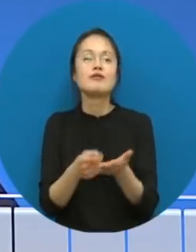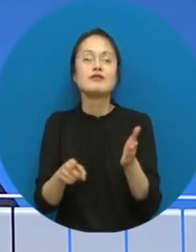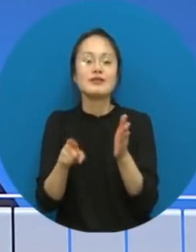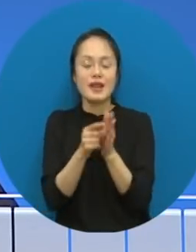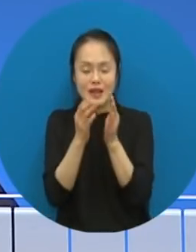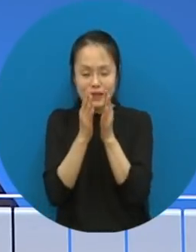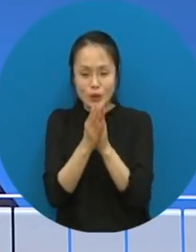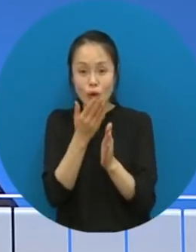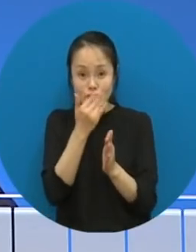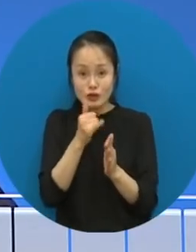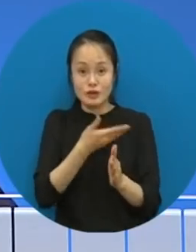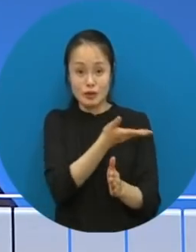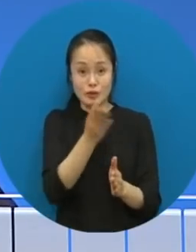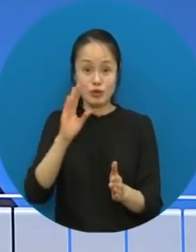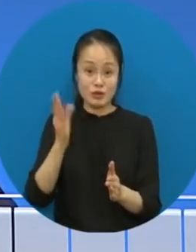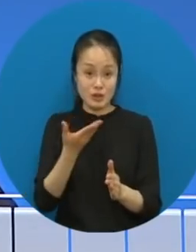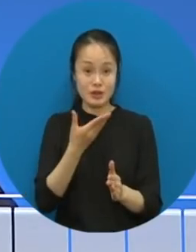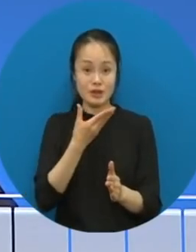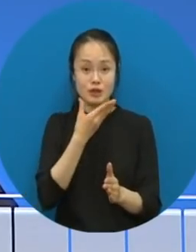되시길 예수님을 축복하며 기도합니다